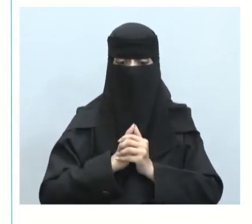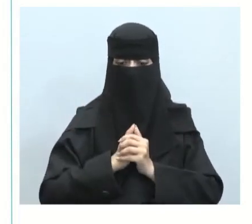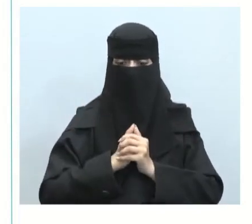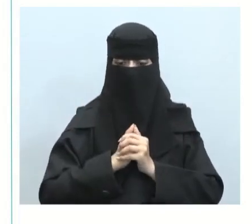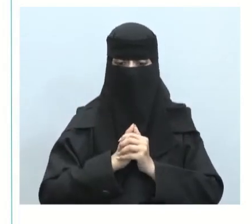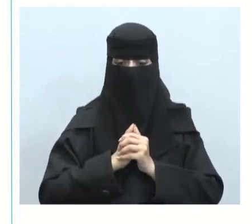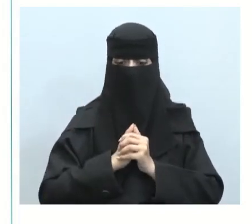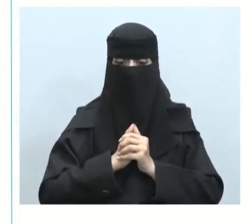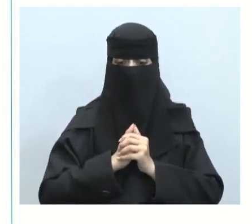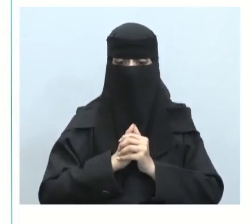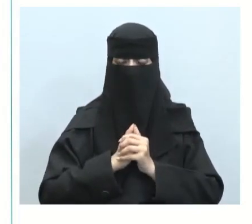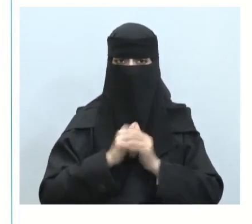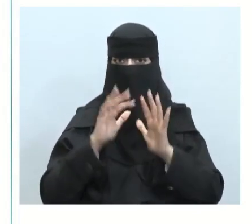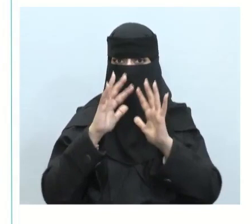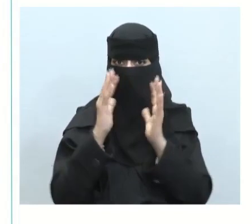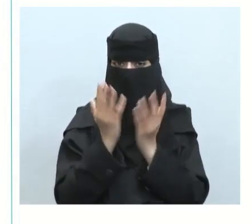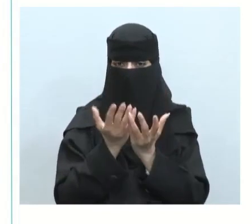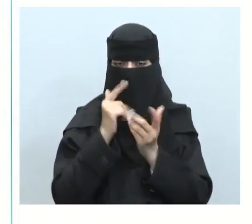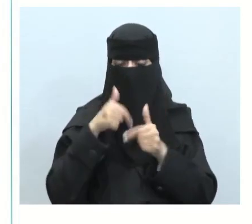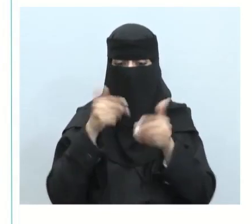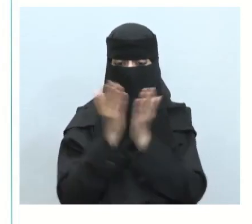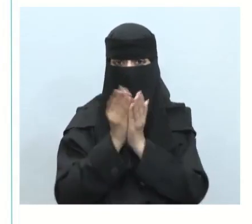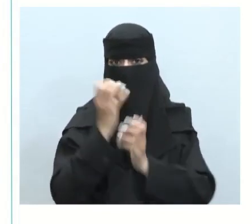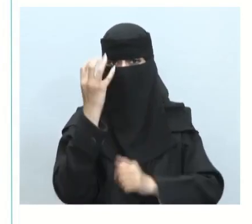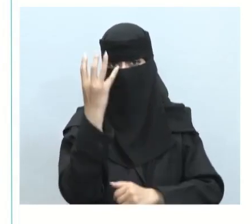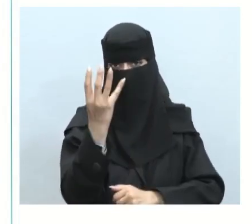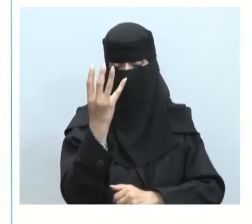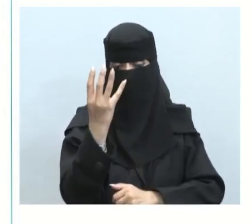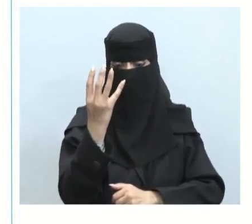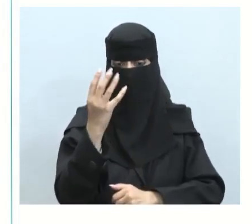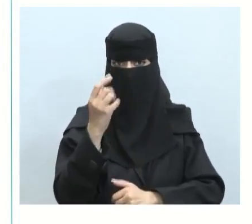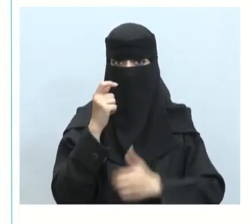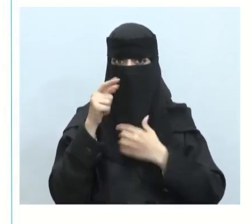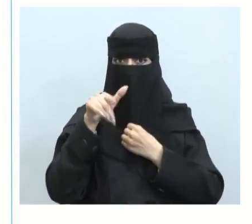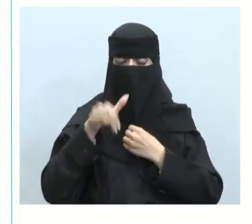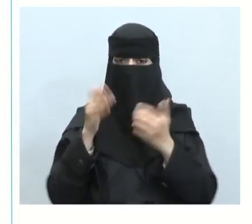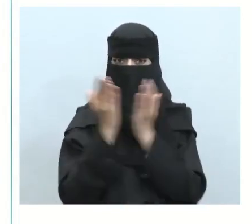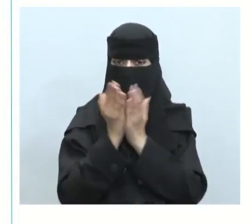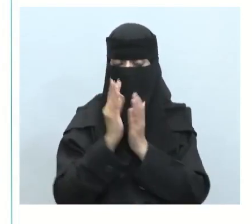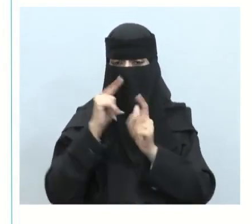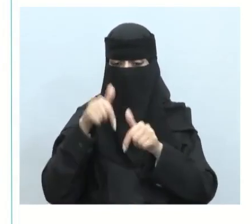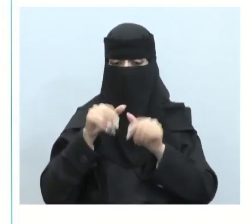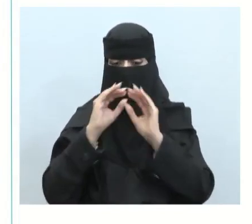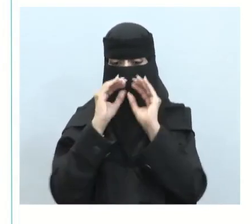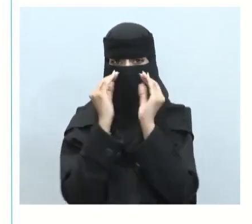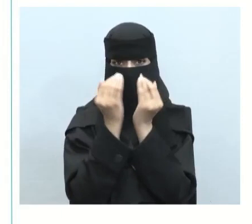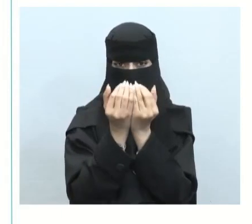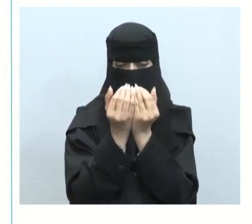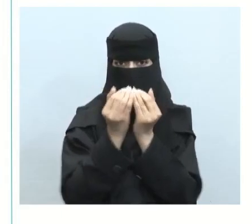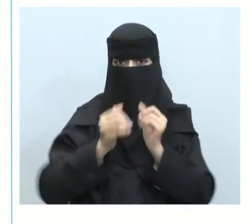السابق تشمل اشهر هذه النظريات لدينا اربع نظريات ما تسمى بالاداره الكلاسيكيه وهي